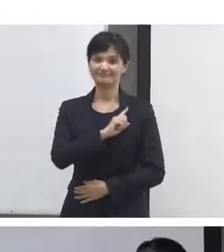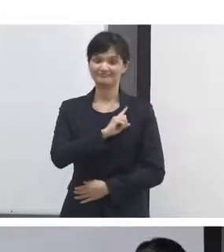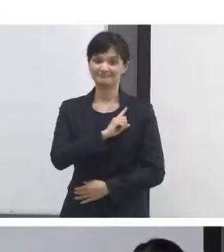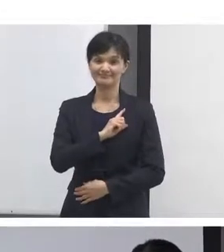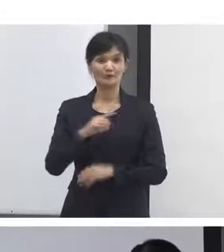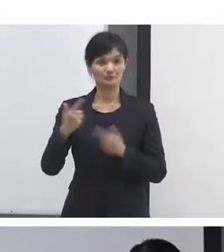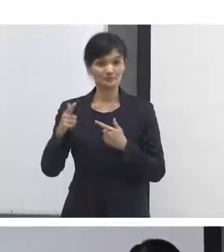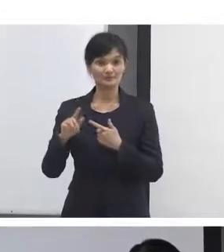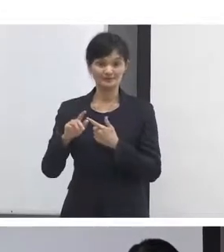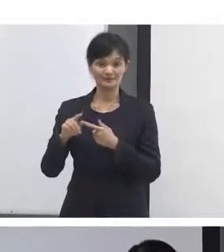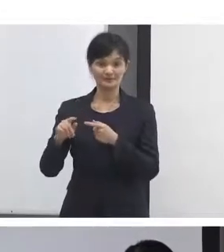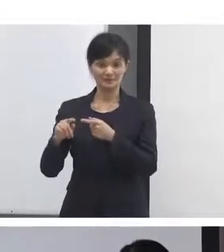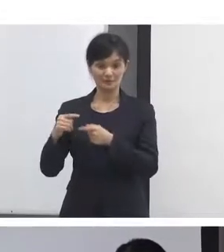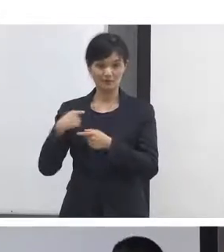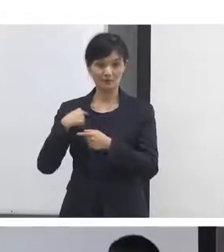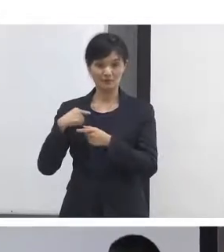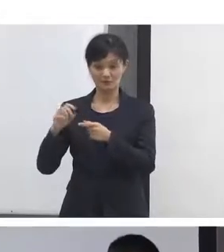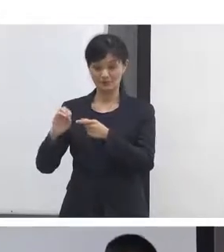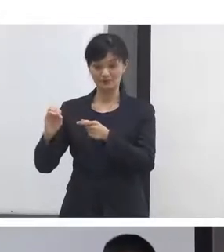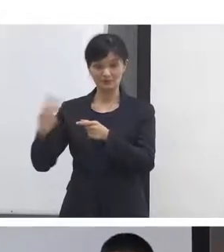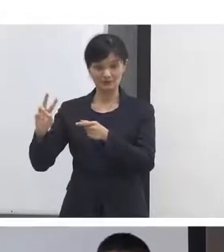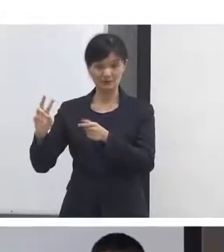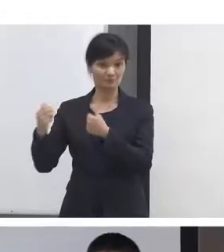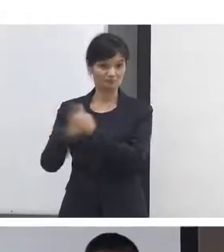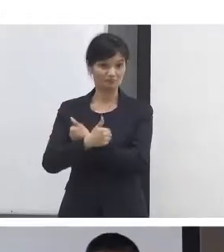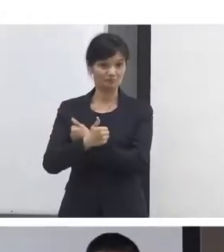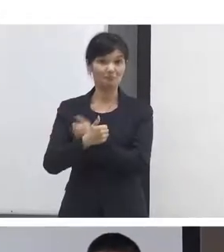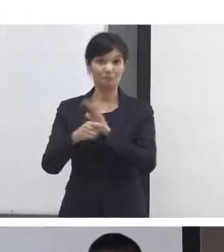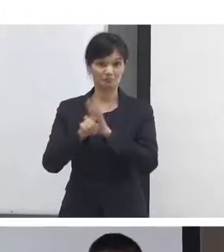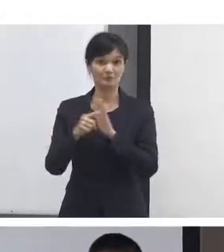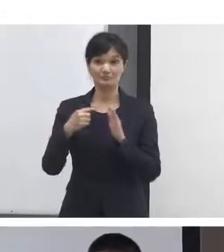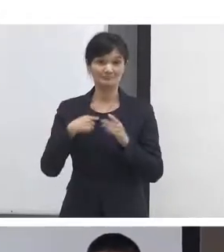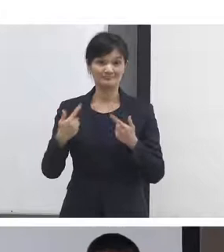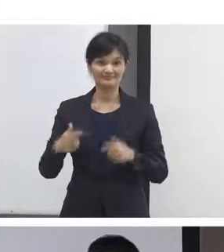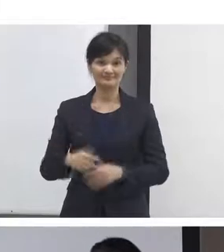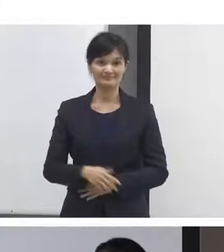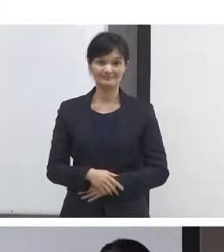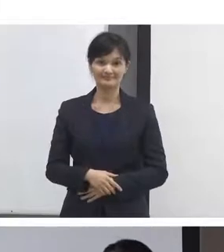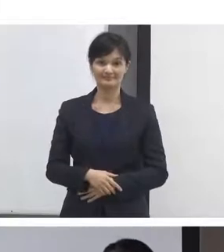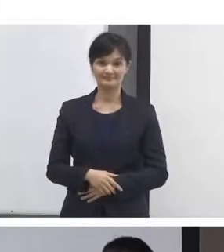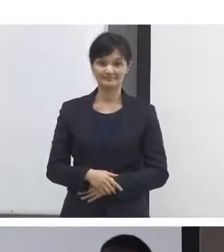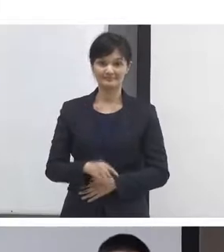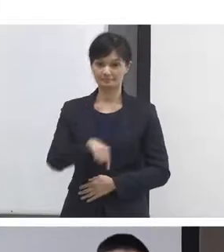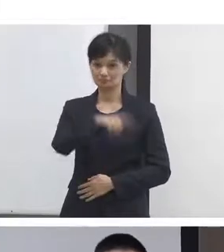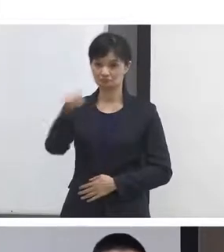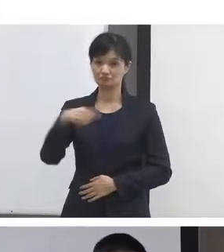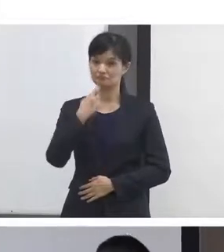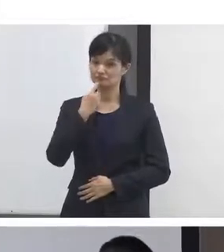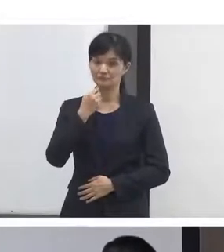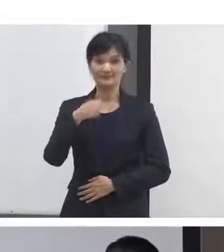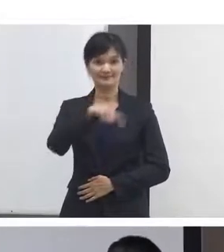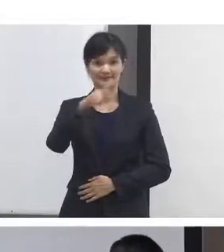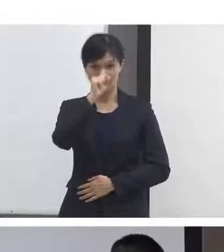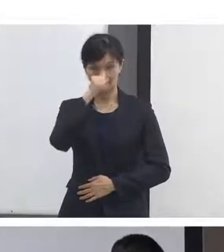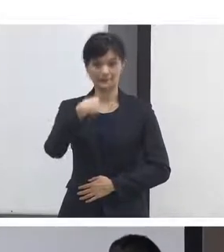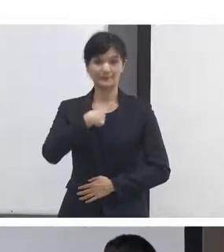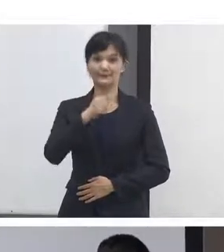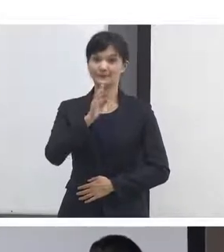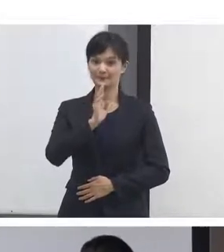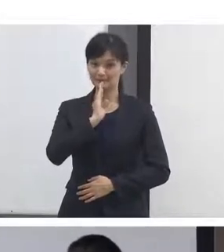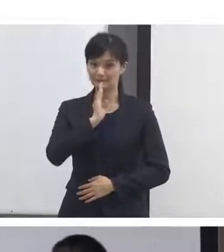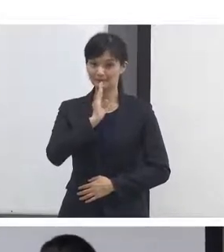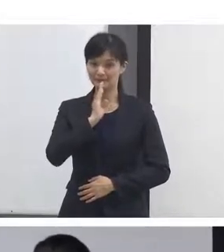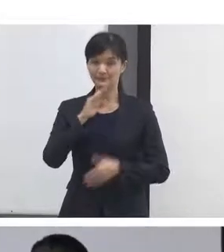这回事。好，因为大松都会，你要讲话吗？因为大众都会说大家好，我是，那大家好，我是之